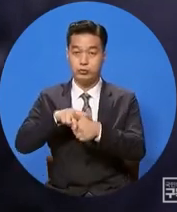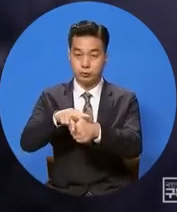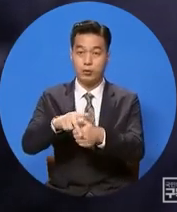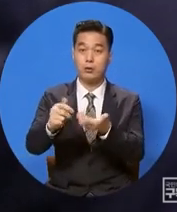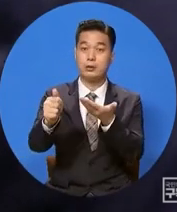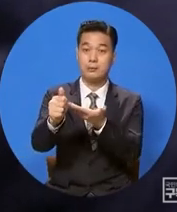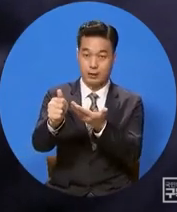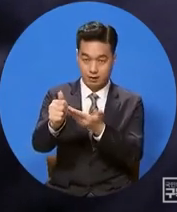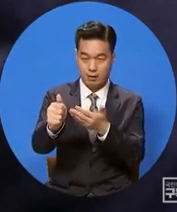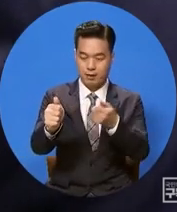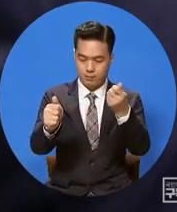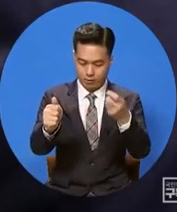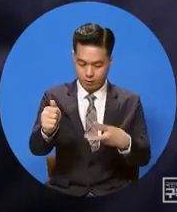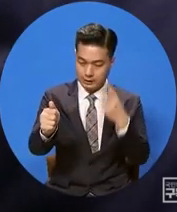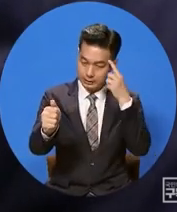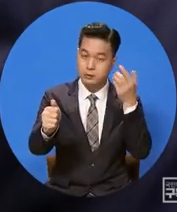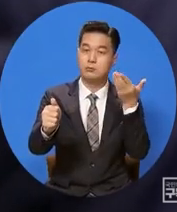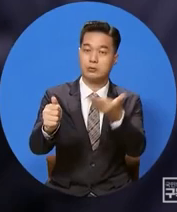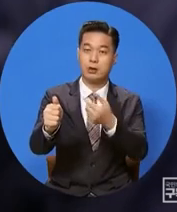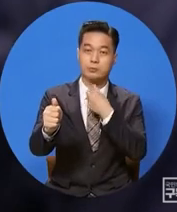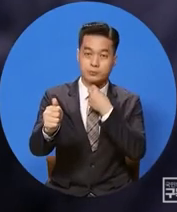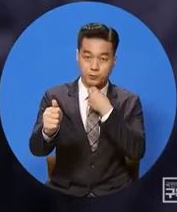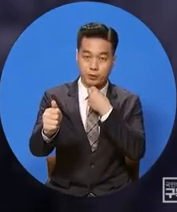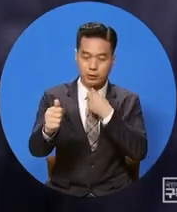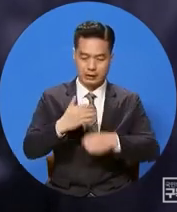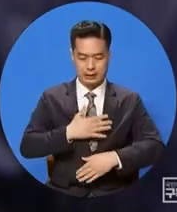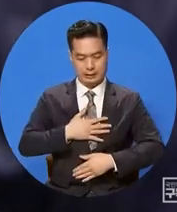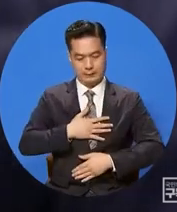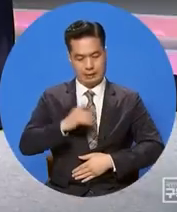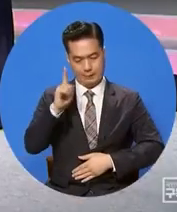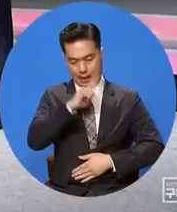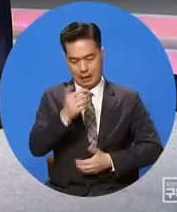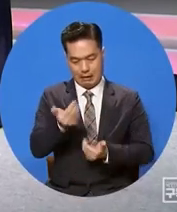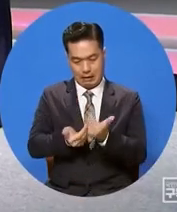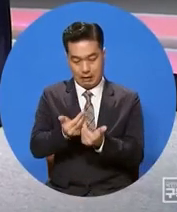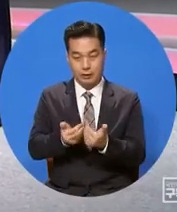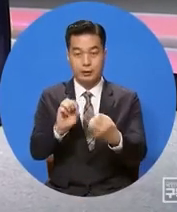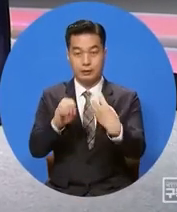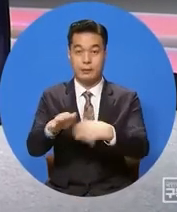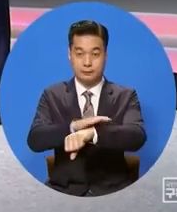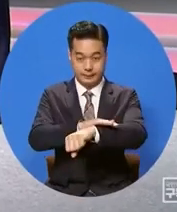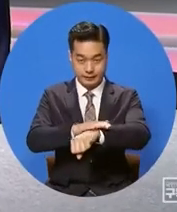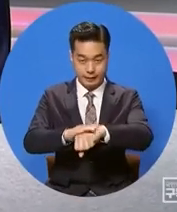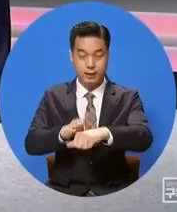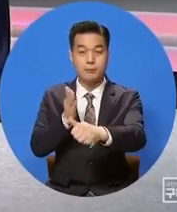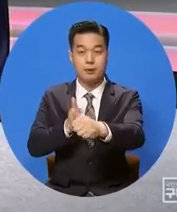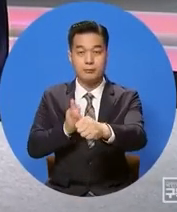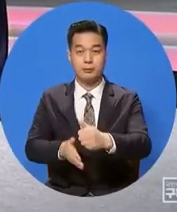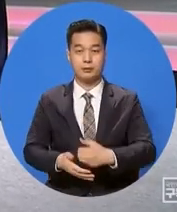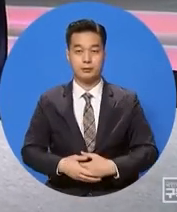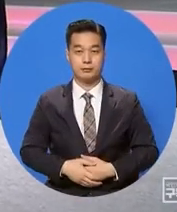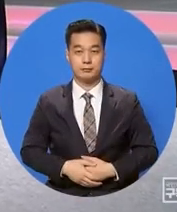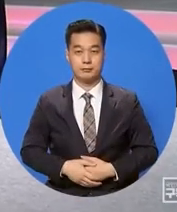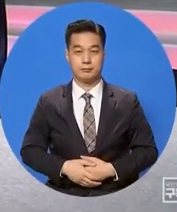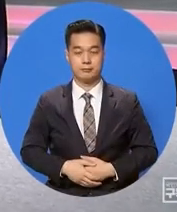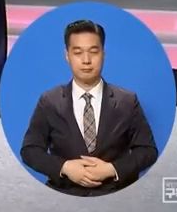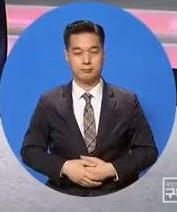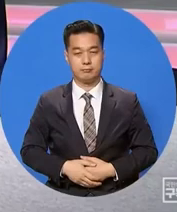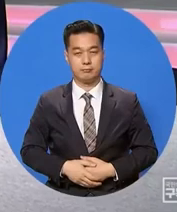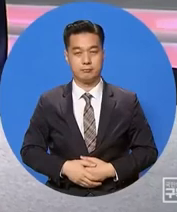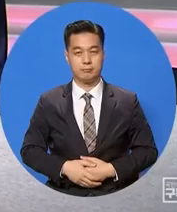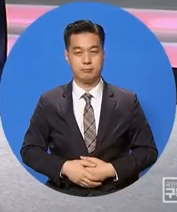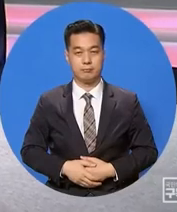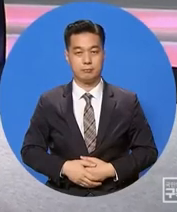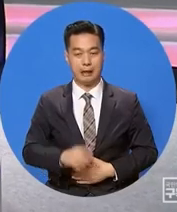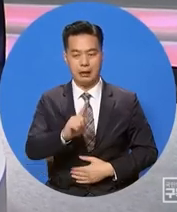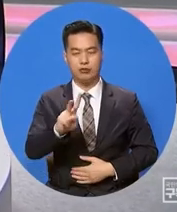네. 몇 가지를 내가 물어보는데 네. 언짢 않더라도 그 답변을 좀 해 주시기 바랍니다. 뭐 하루 이틀이 아니시니까